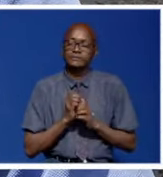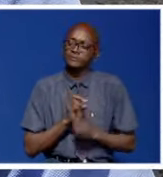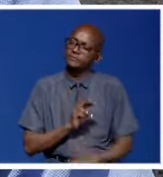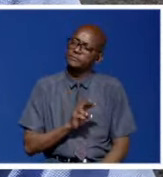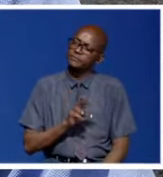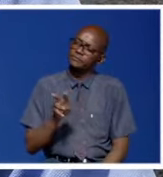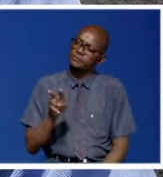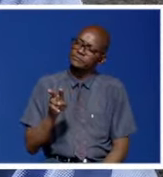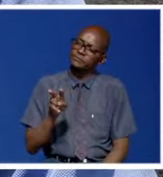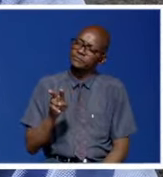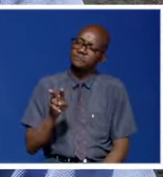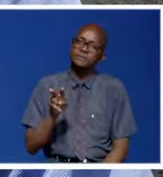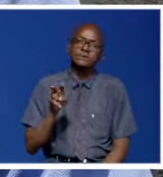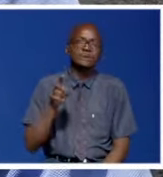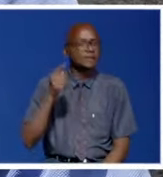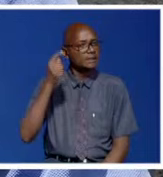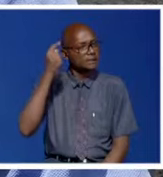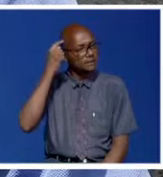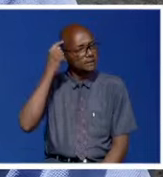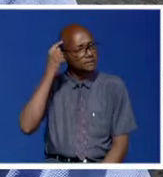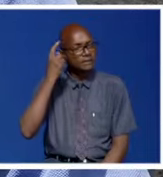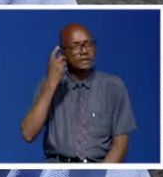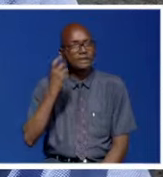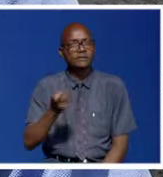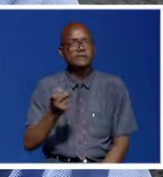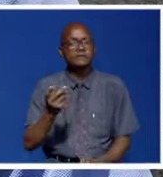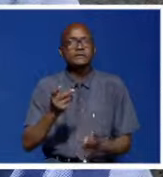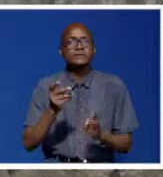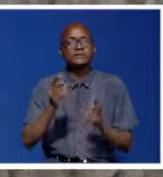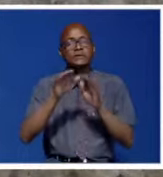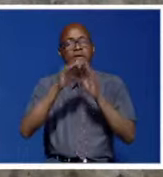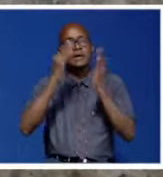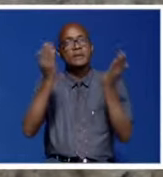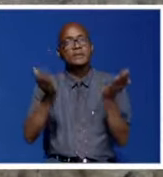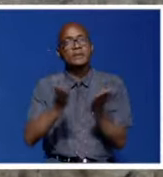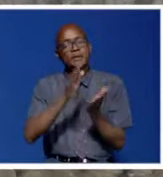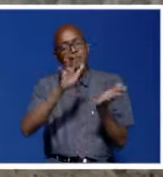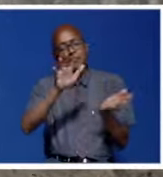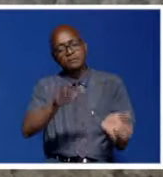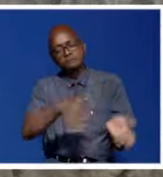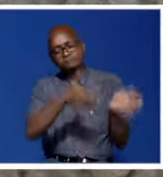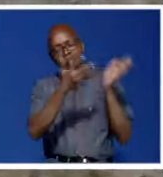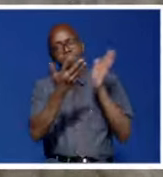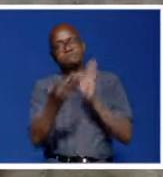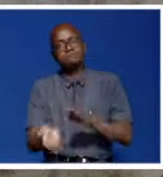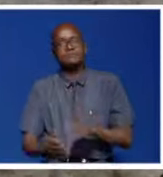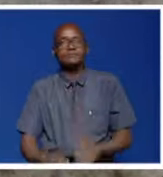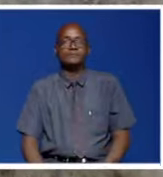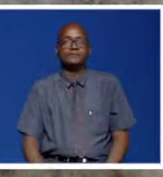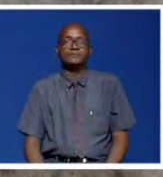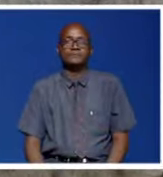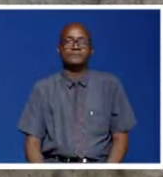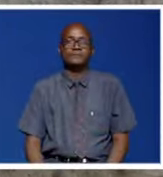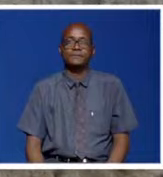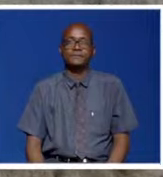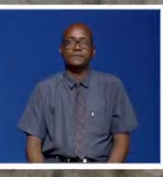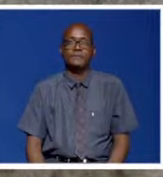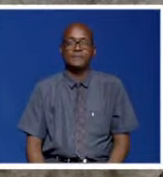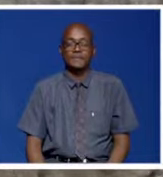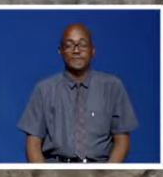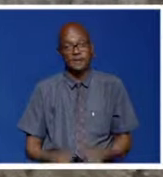angalia kichwa kilivyo kama papai lilodondoka juu ya mti. Tumaini pekee kwa sasa ni kwa mke wake